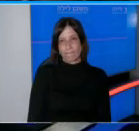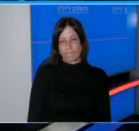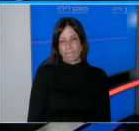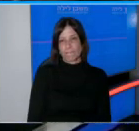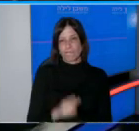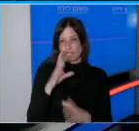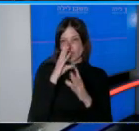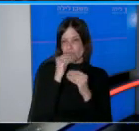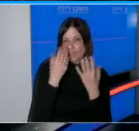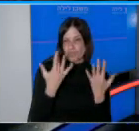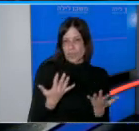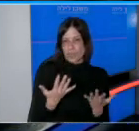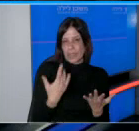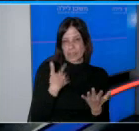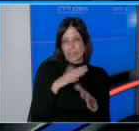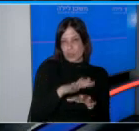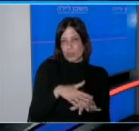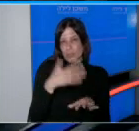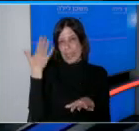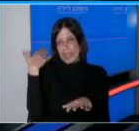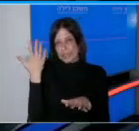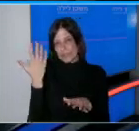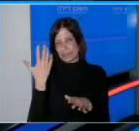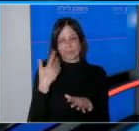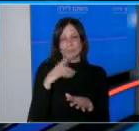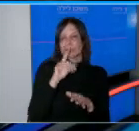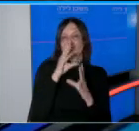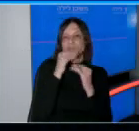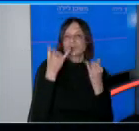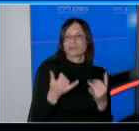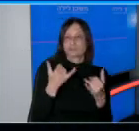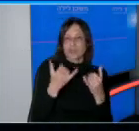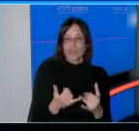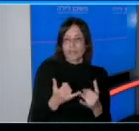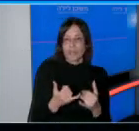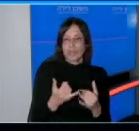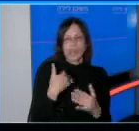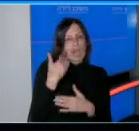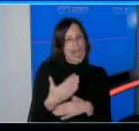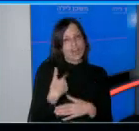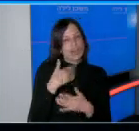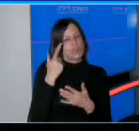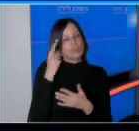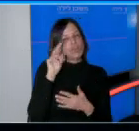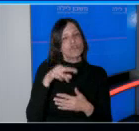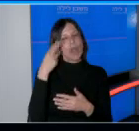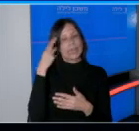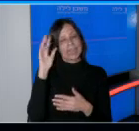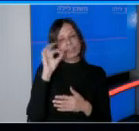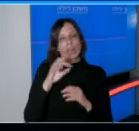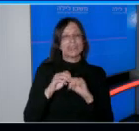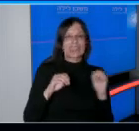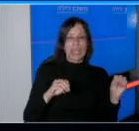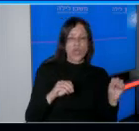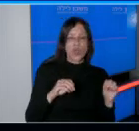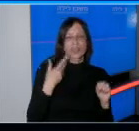אתה מדבר על מתי? על התקופה ההיא? על עכשיו, לא, אני מדבר על עכשיו, עכשיו, עכשיו. אחרי שאנחנו יודעים שיש המצאה של מזרחיות, המצאה